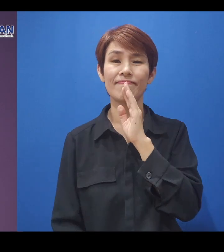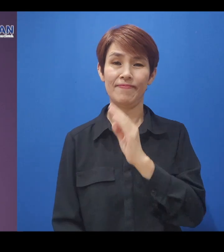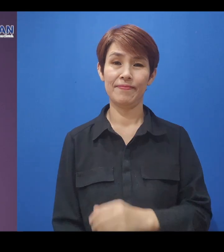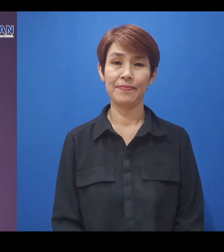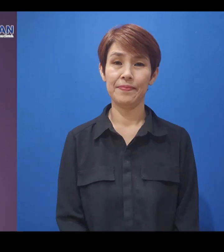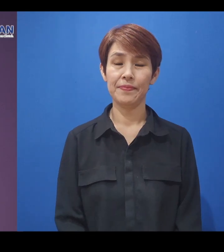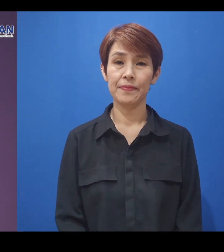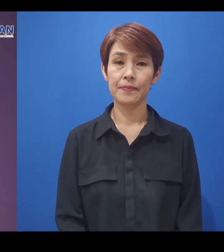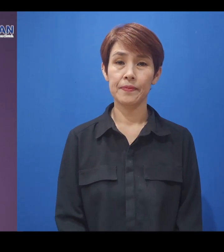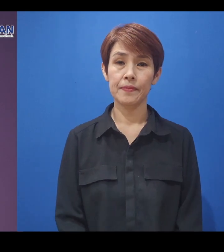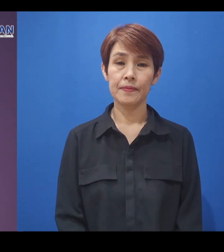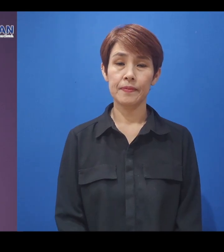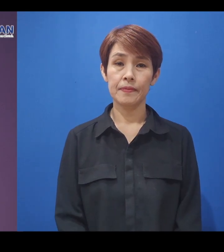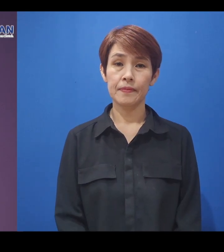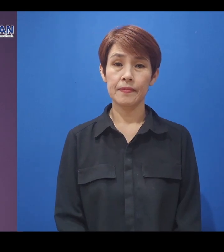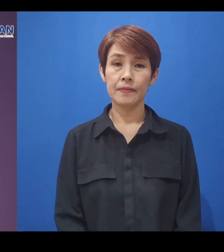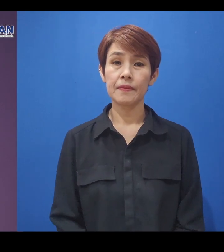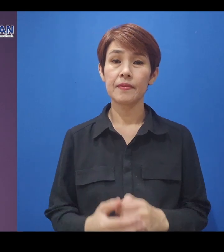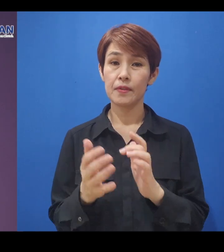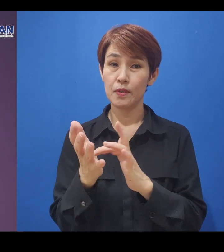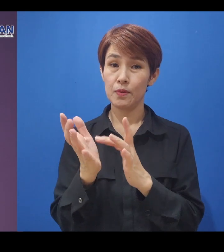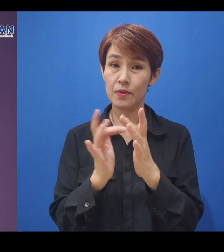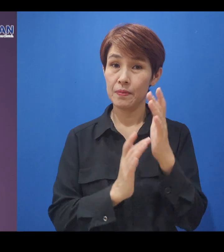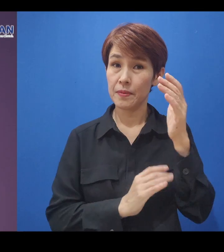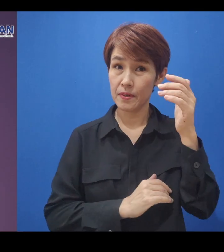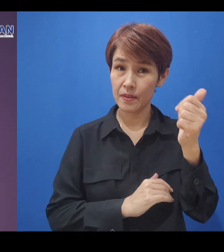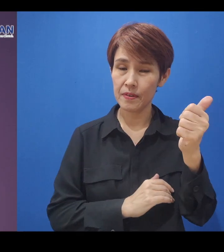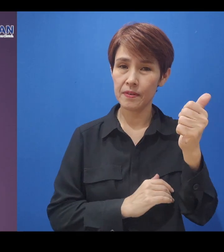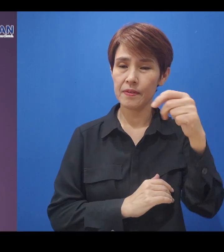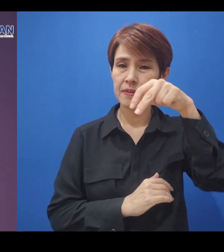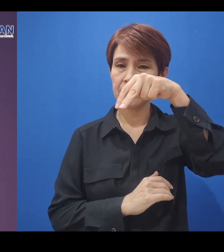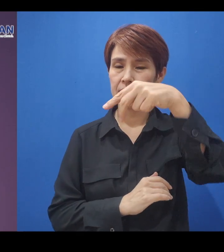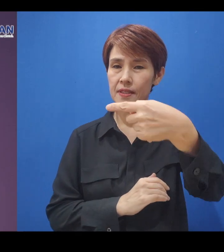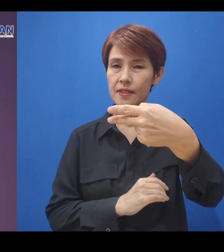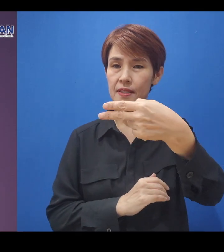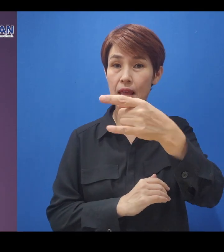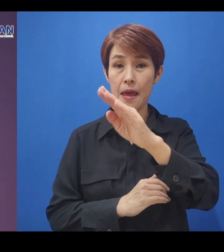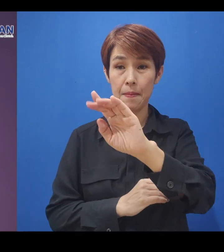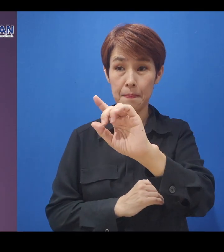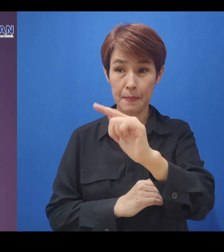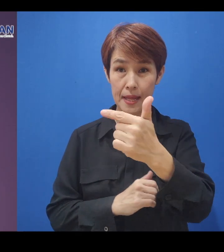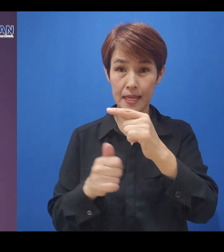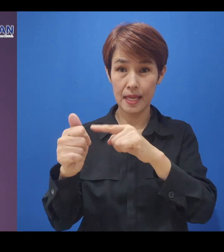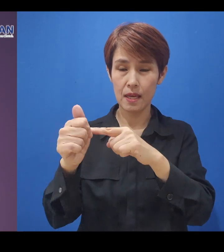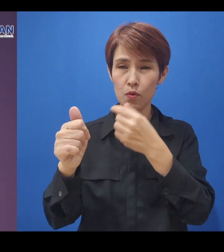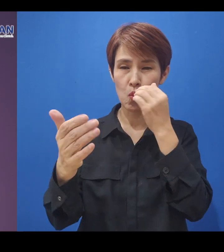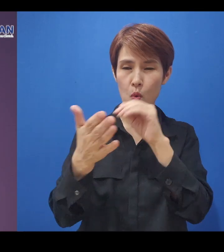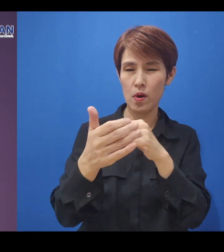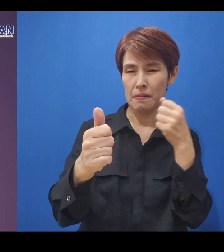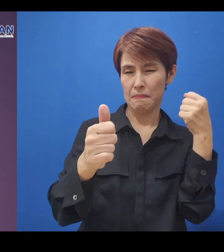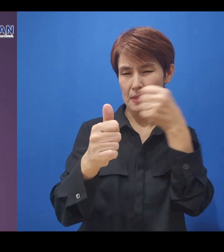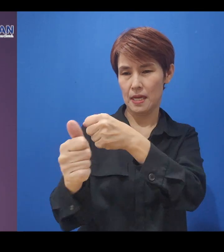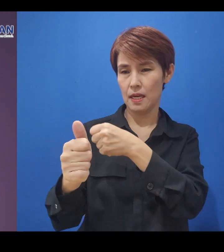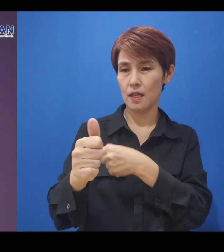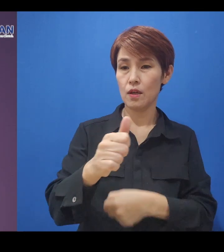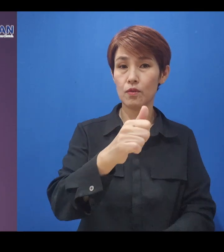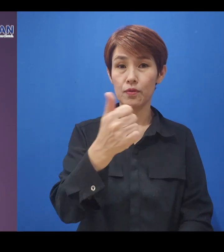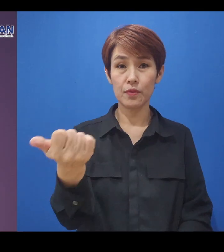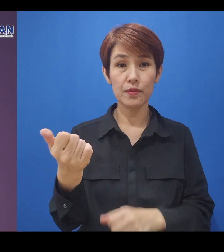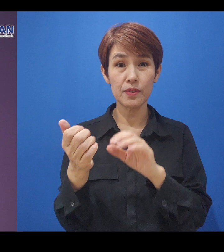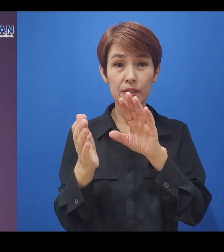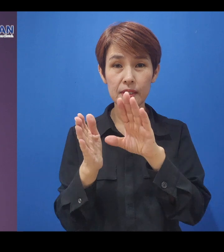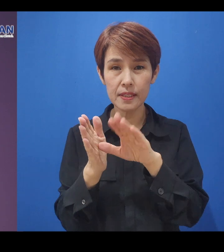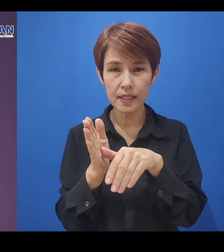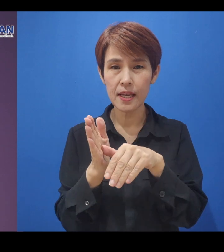그런데 예수님께서는 스데반이 돌에 맞아 죽을 때 하늘 보좌에서 벌떡 일어나셔서